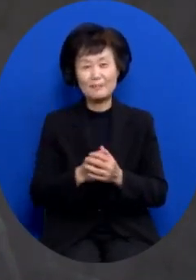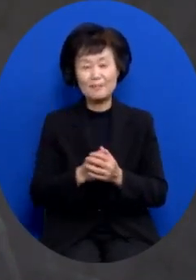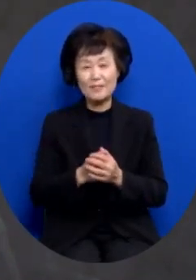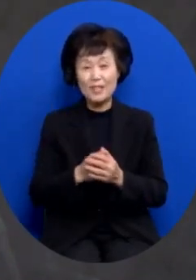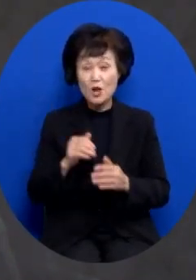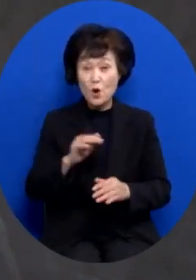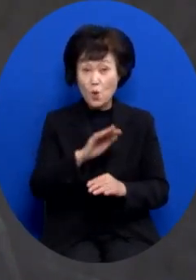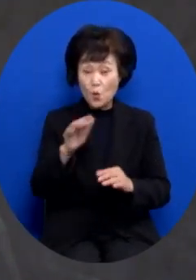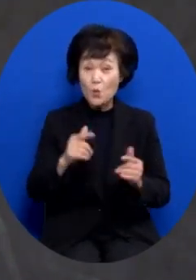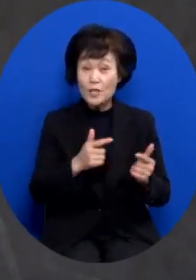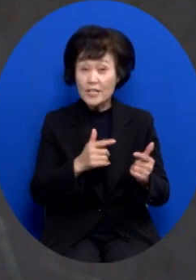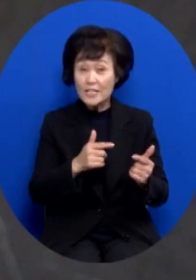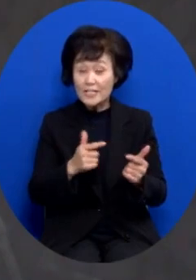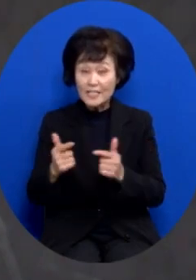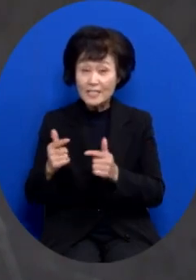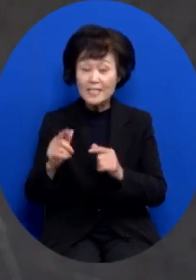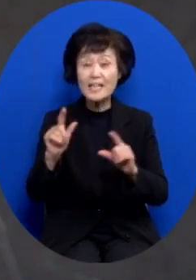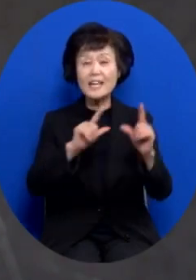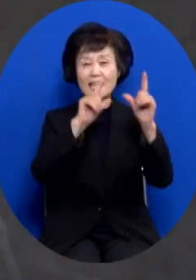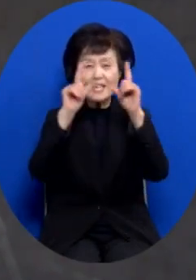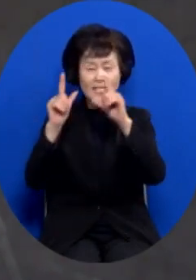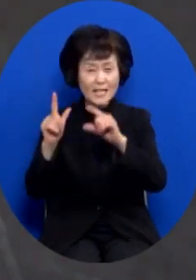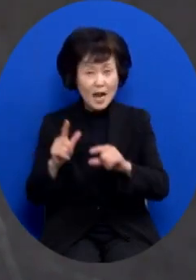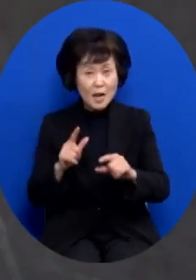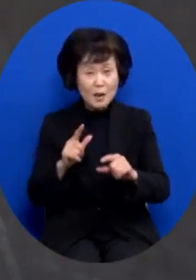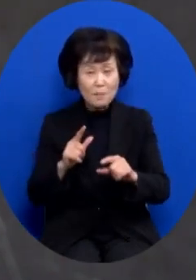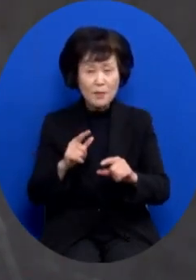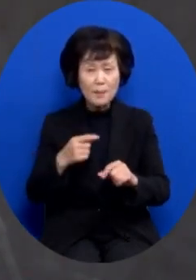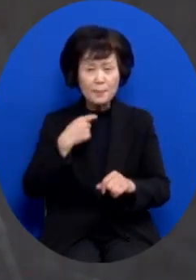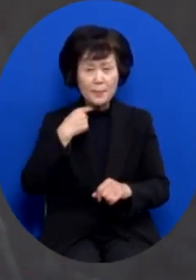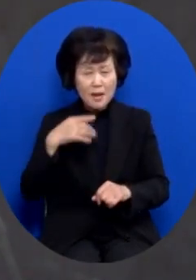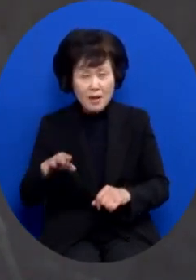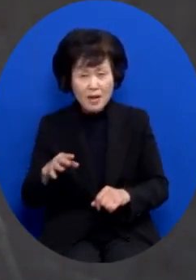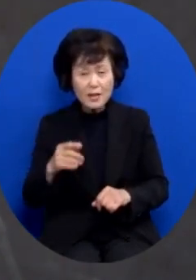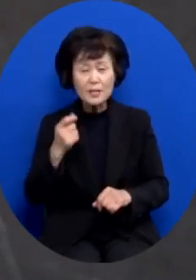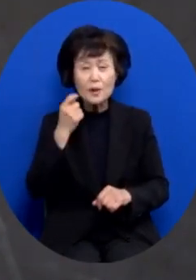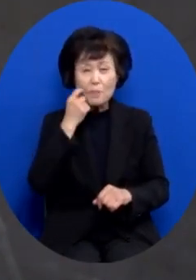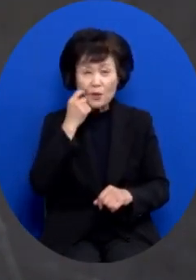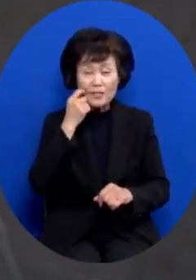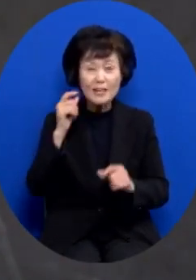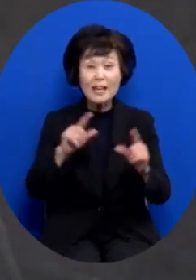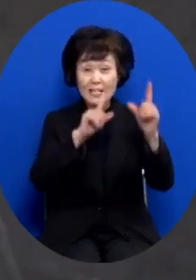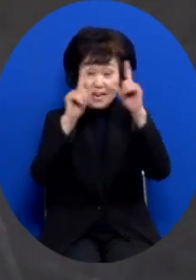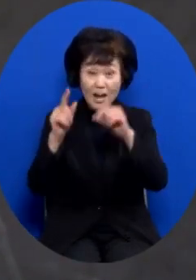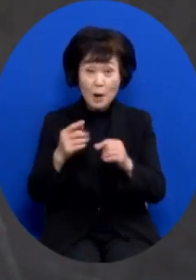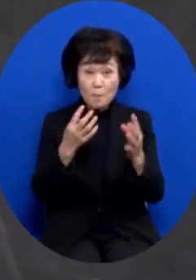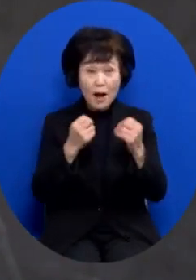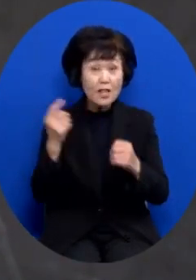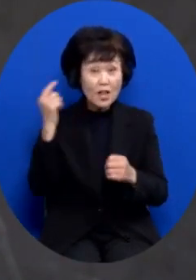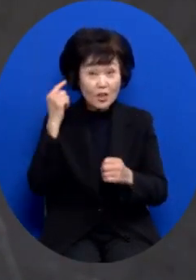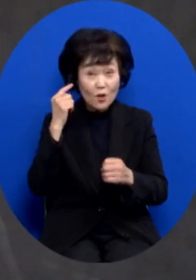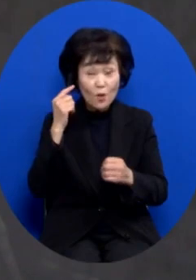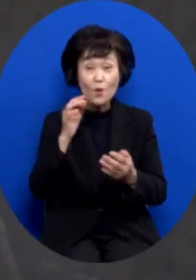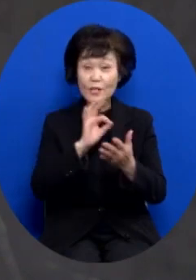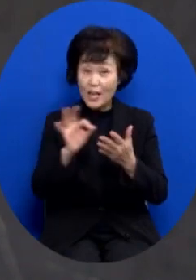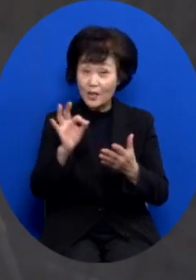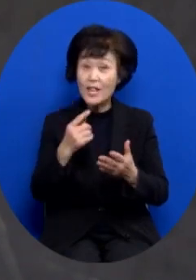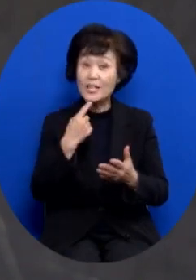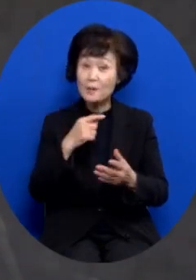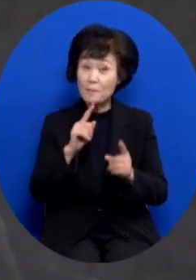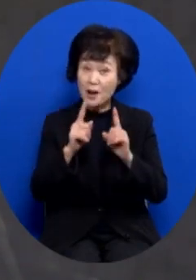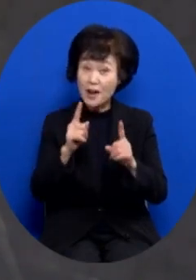우리의 인생이 한 번도 살아보지 않은 인생을 살아가는 것 많이 듣던 말 아닙니까 최근에 많이 사용했던 말들